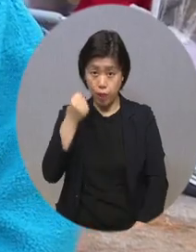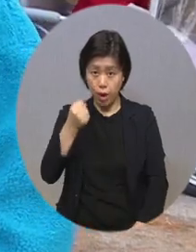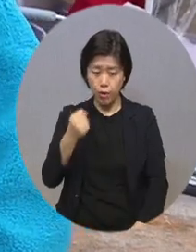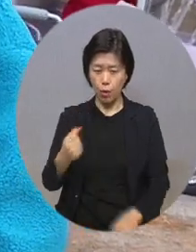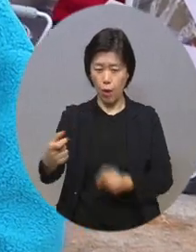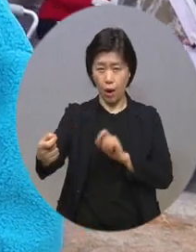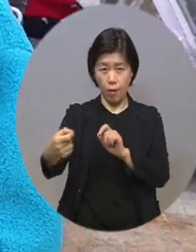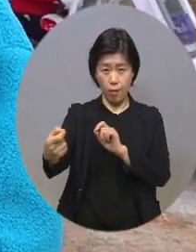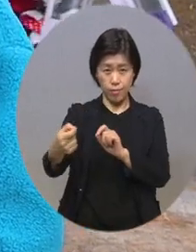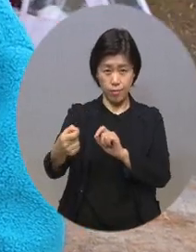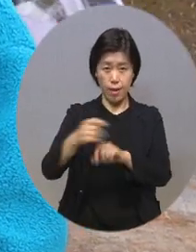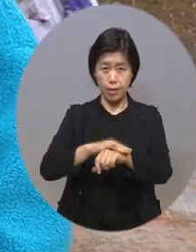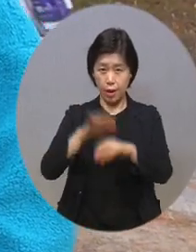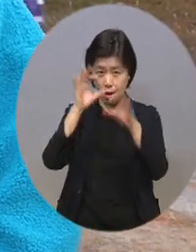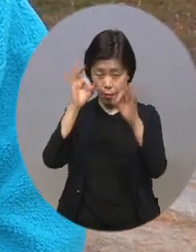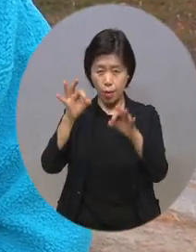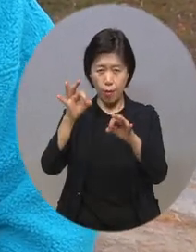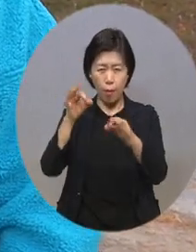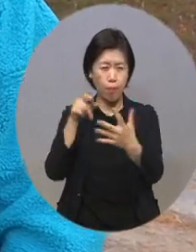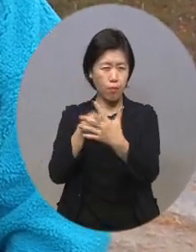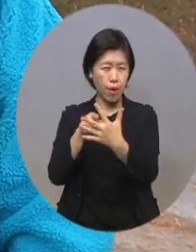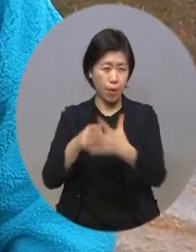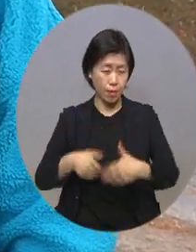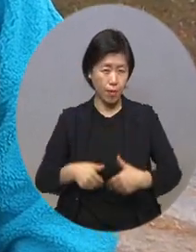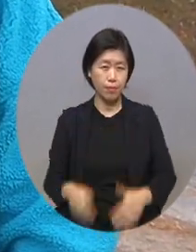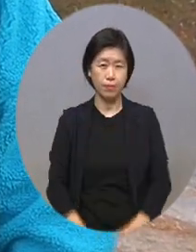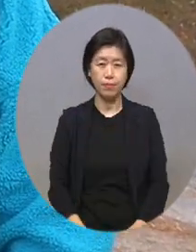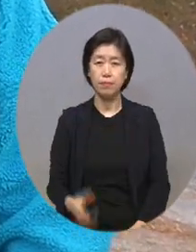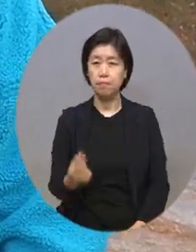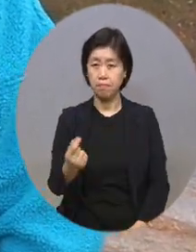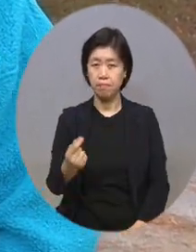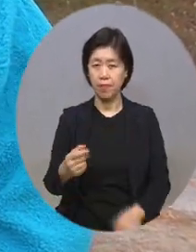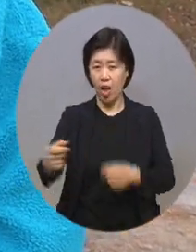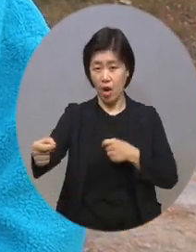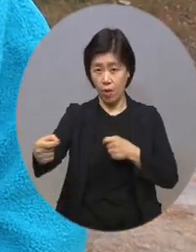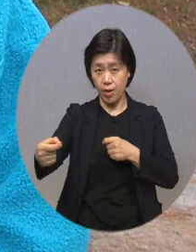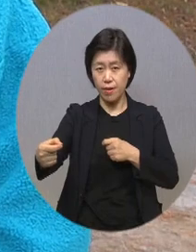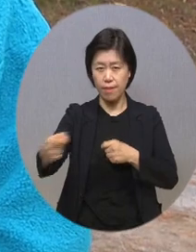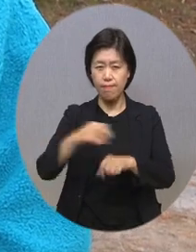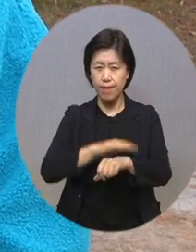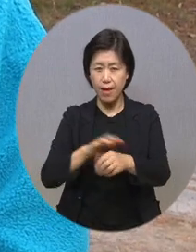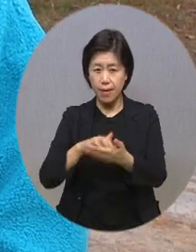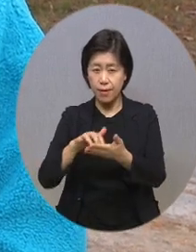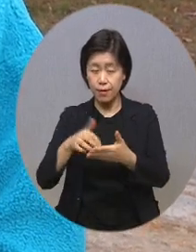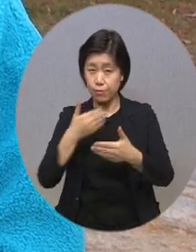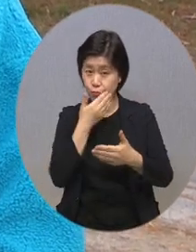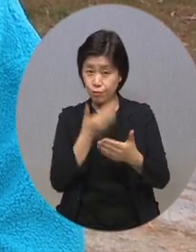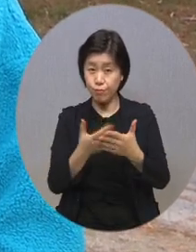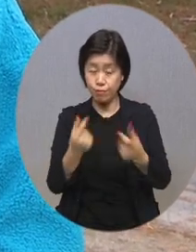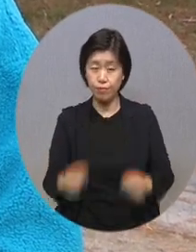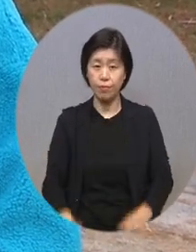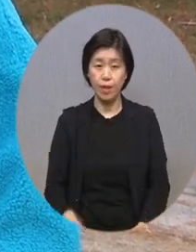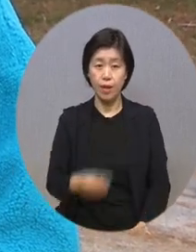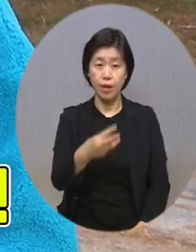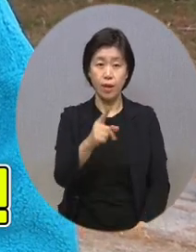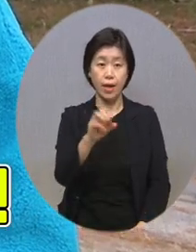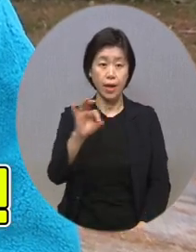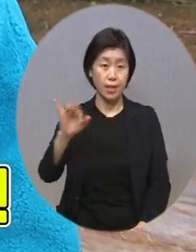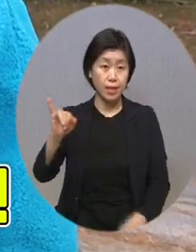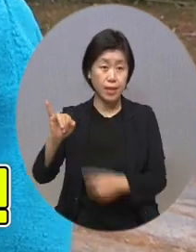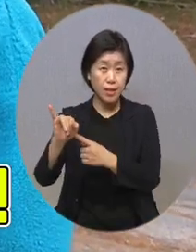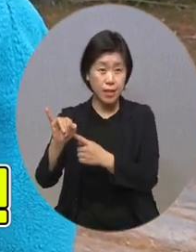어디에서 치든 백발백중이죠. 거리. 그렇죠. 그만큼 거리감이 중요하신 거예요. 라이 같은 경우에는 네.